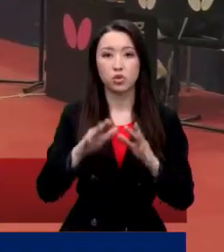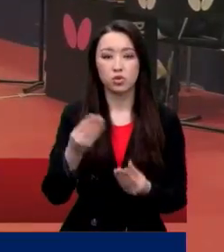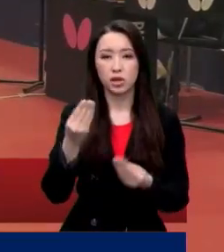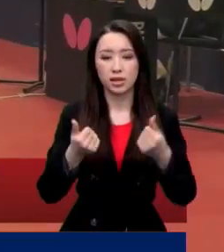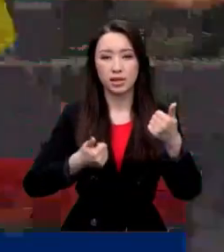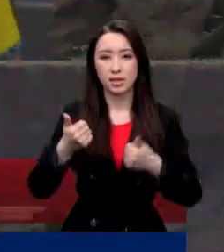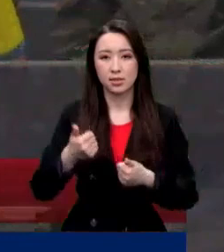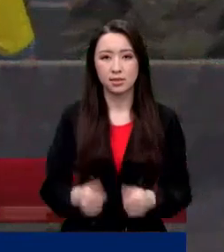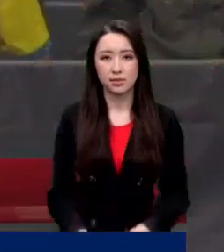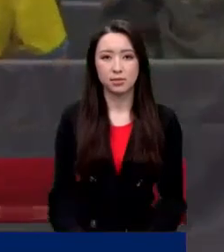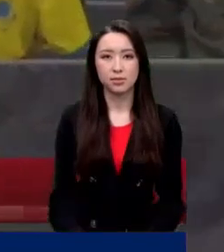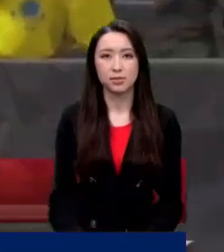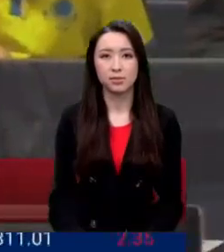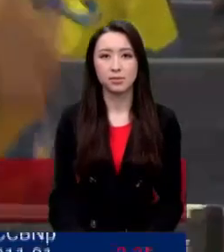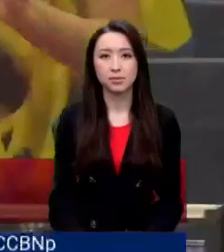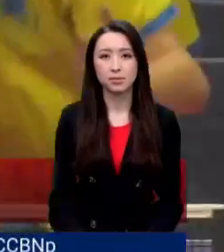чемпионата